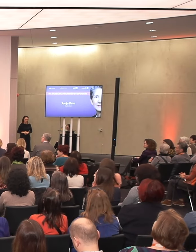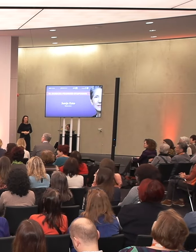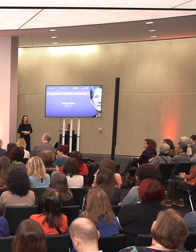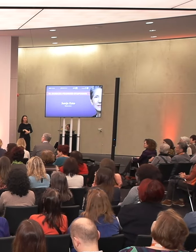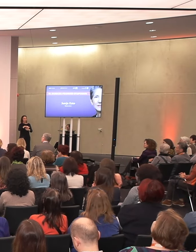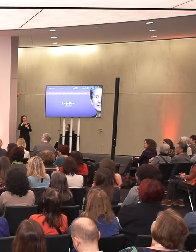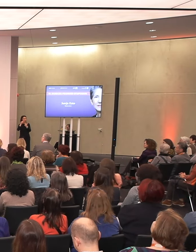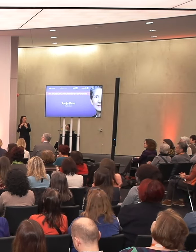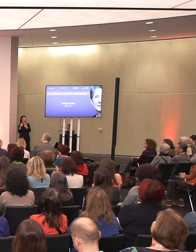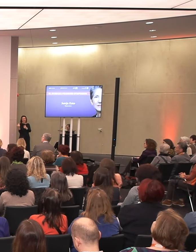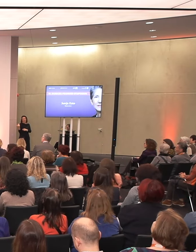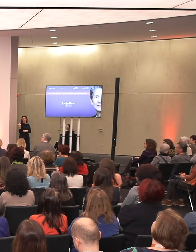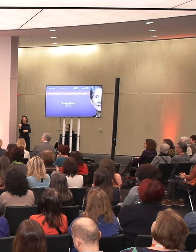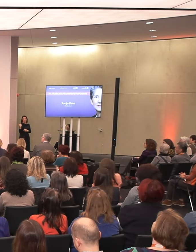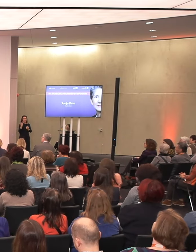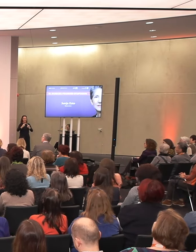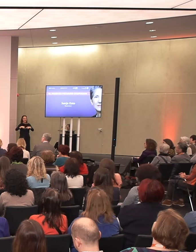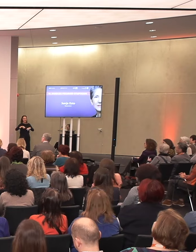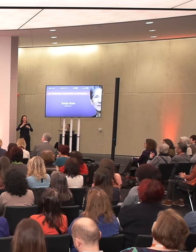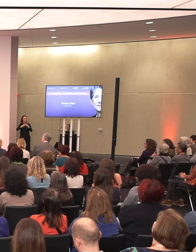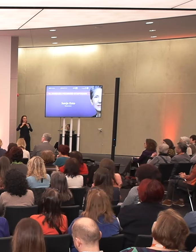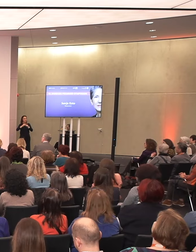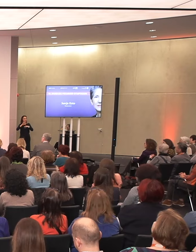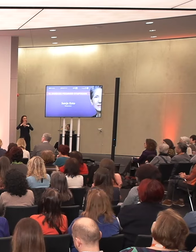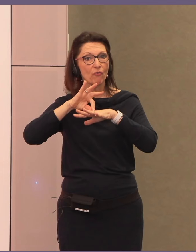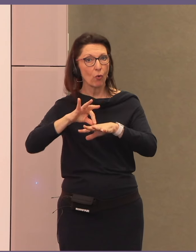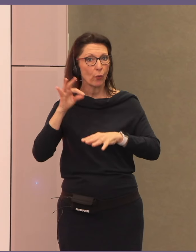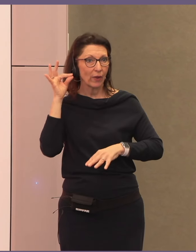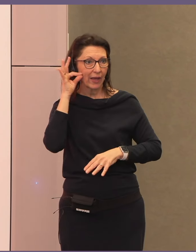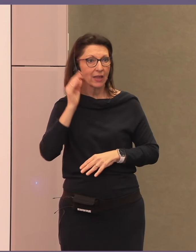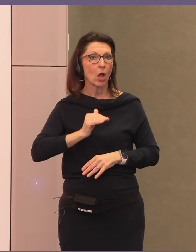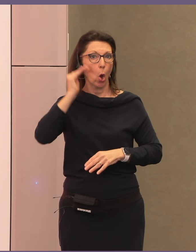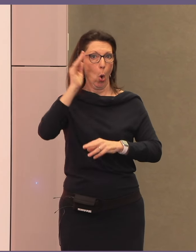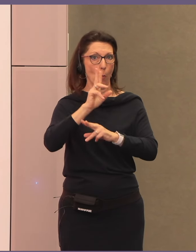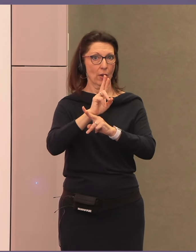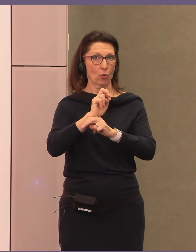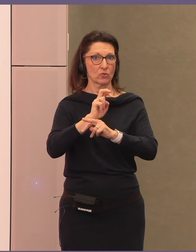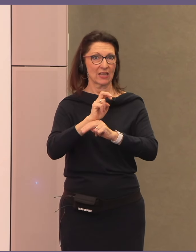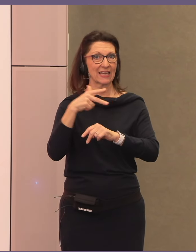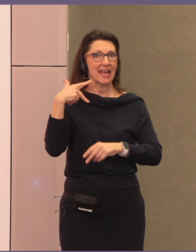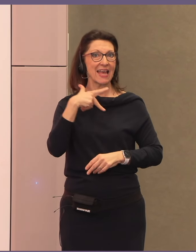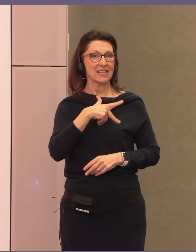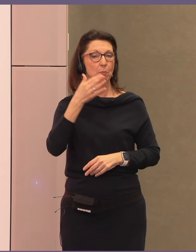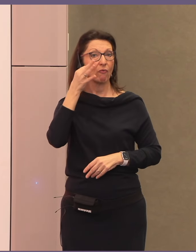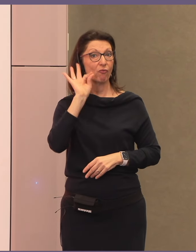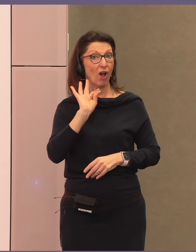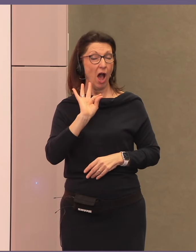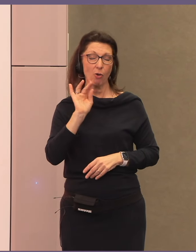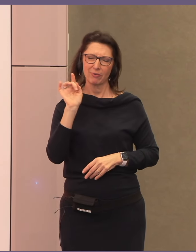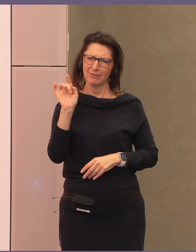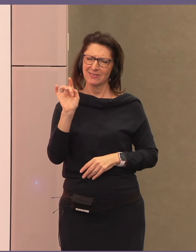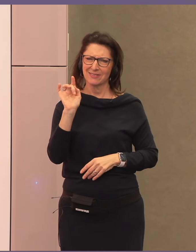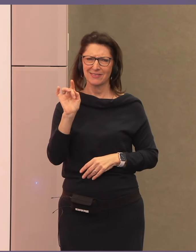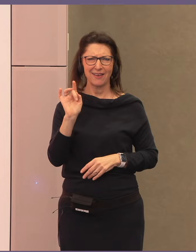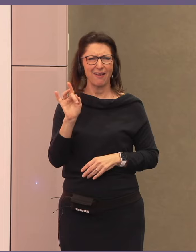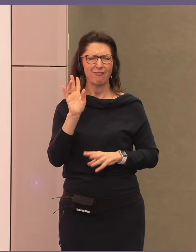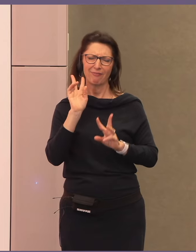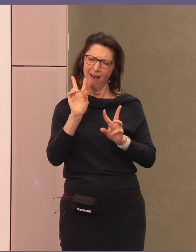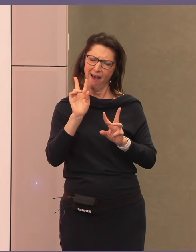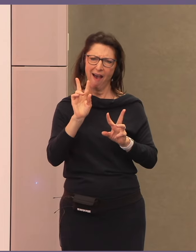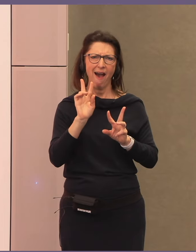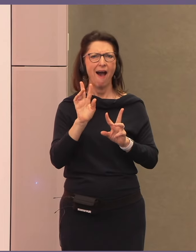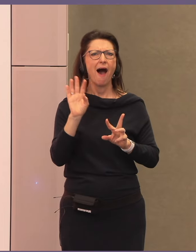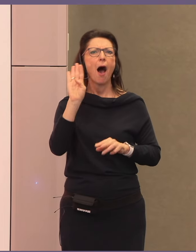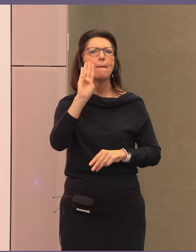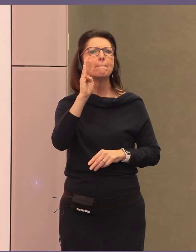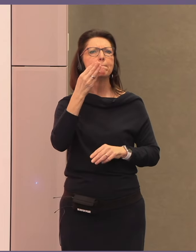Und die ehemalige Landesgeschäftsführerin der oberösterreichischen SPÖ-Frauen und langjährigste, innigste Vertraute von Barbara,